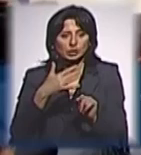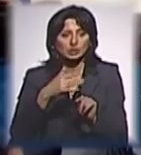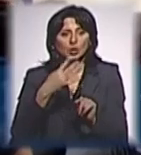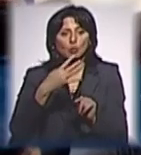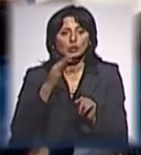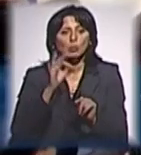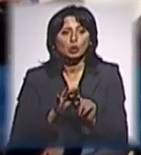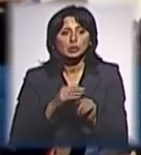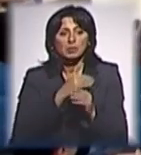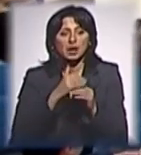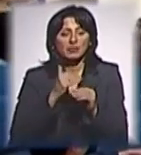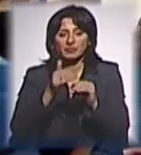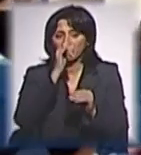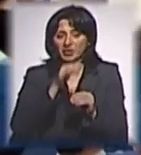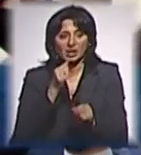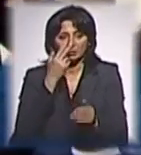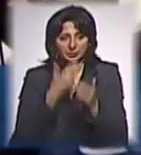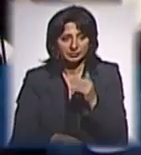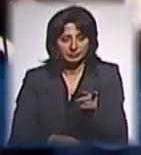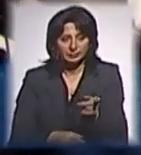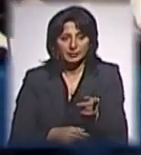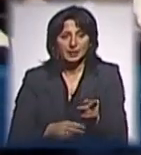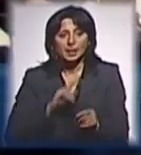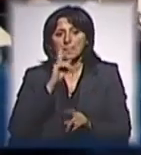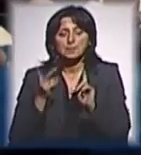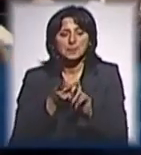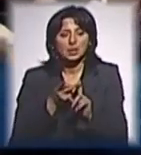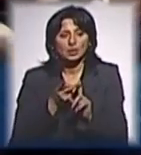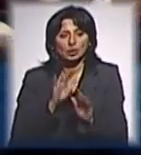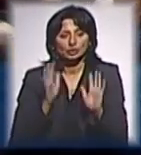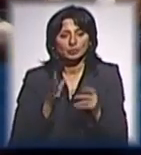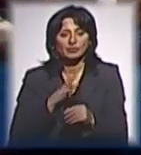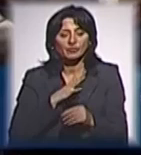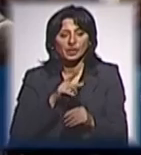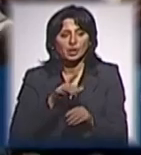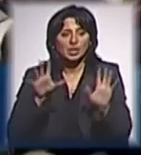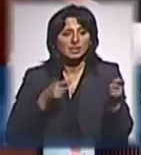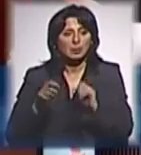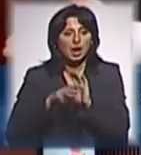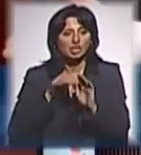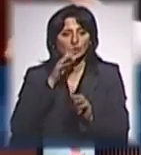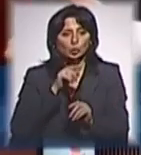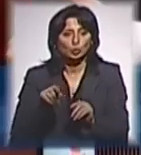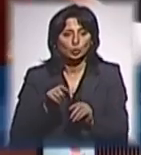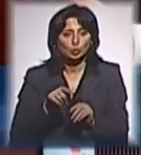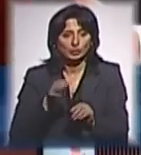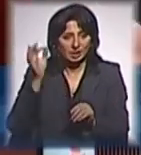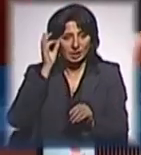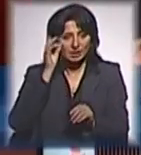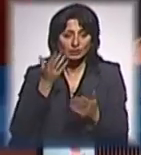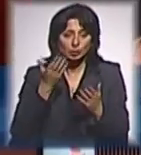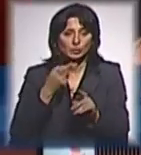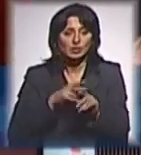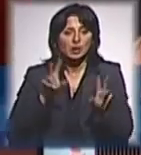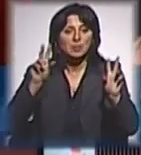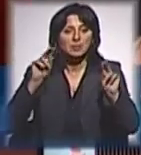არამედ 40%-იანი ბარიერის გადალახვის შესაძლებლობაც კი. მეორე შემთხვევა იყო ეკა საპრეზიდენტო არჩევნები, უთუოდ გეხსოვება შენ რომ